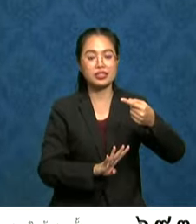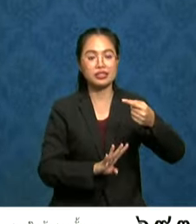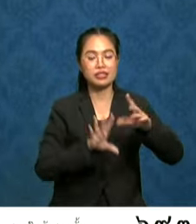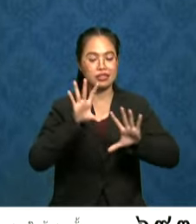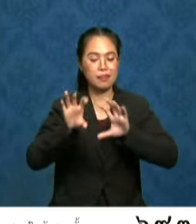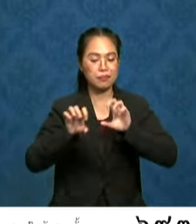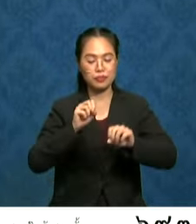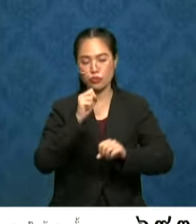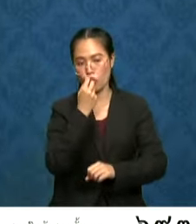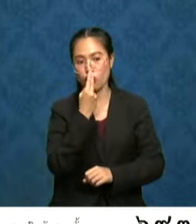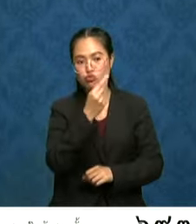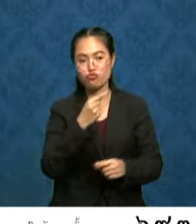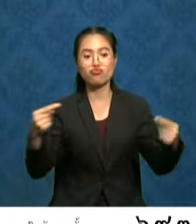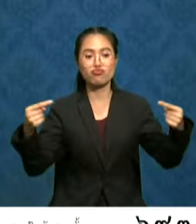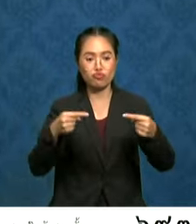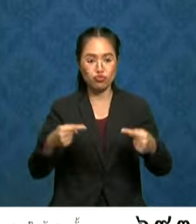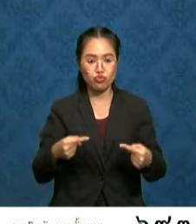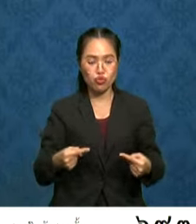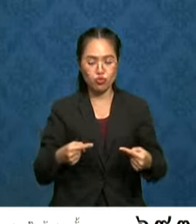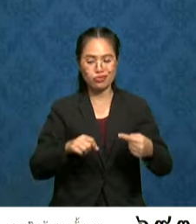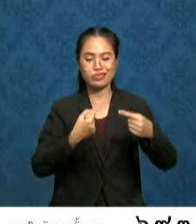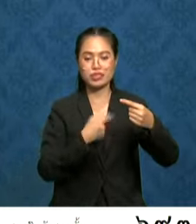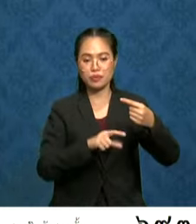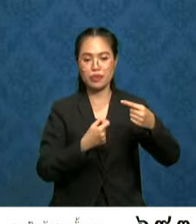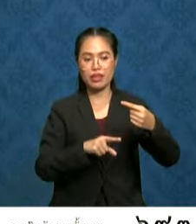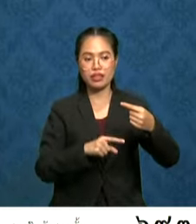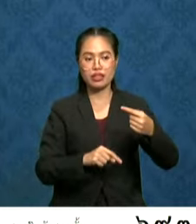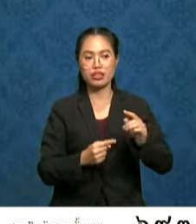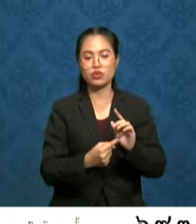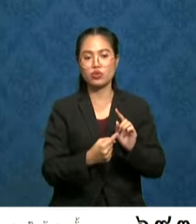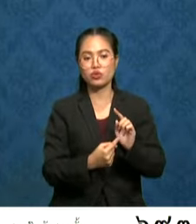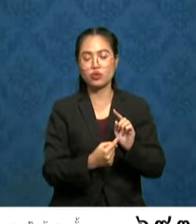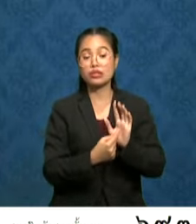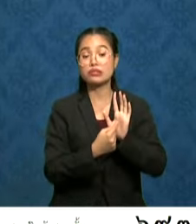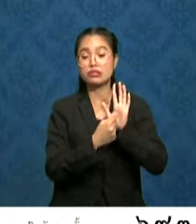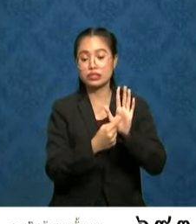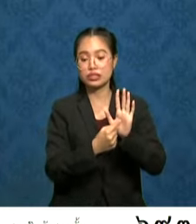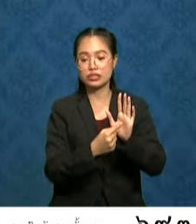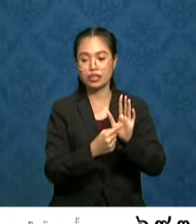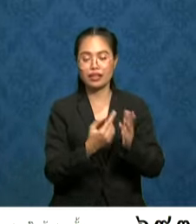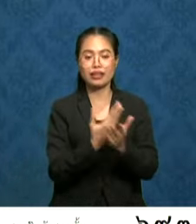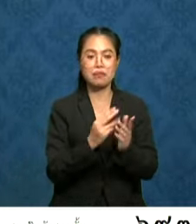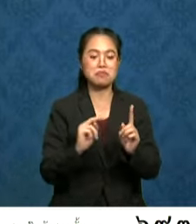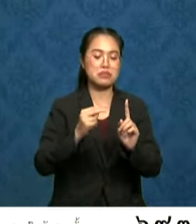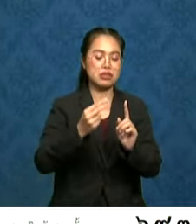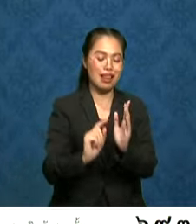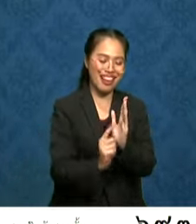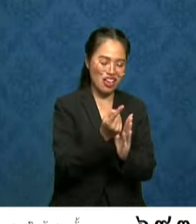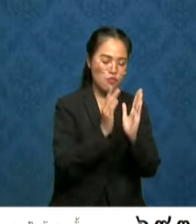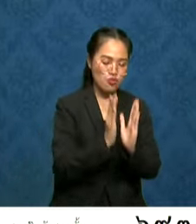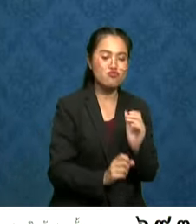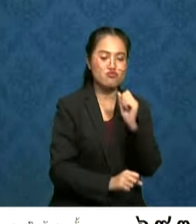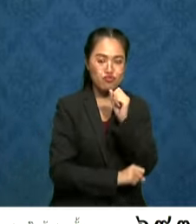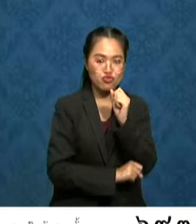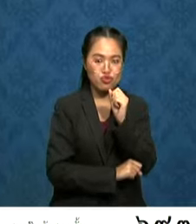คะตรงกันประมาณ11จาก 14ประเด็นนะคะเช่น Digitalwalletท่านก็บอกได้ก่อนเลยว่าเดี๋ยวเริ่มจกรุงเป่าบางก่อนนะคะเอ่อปรับโครง